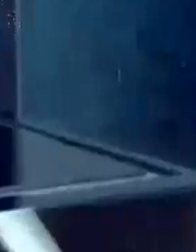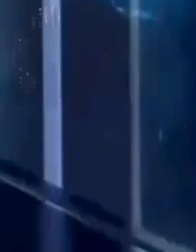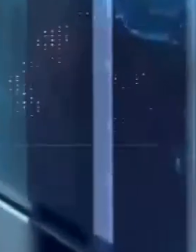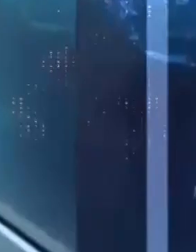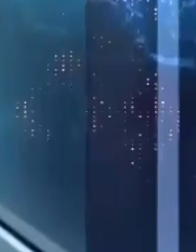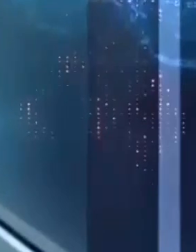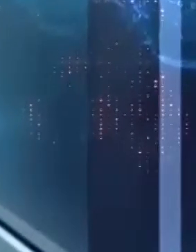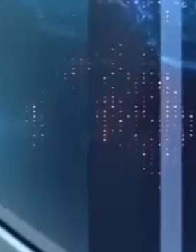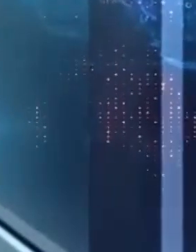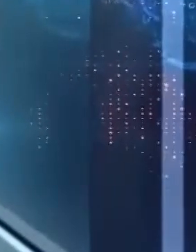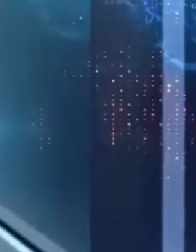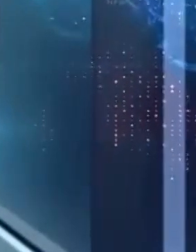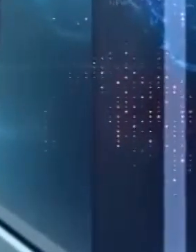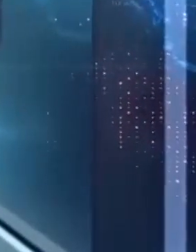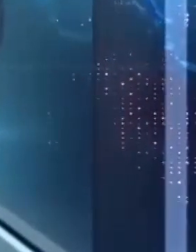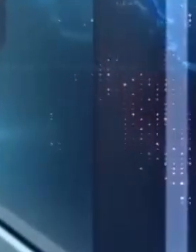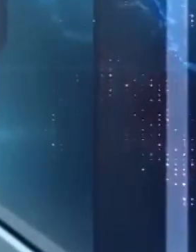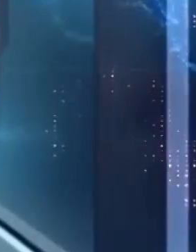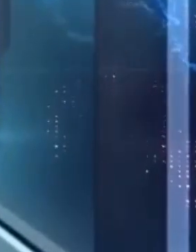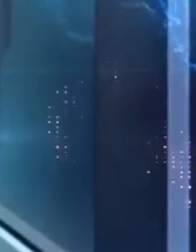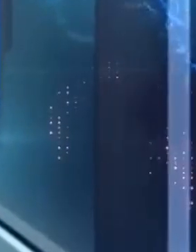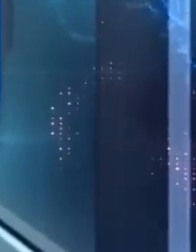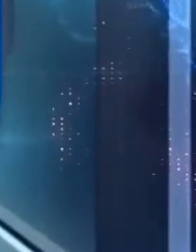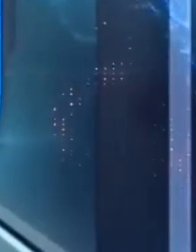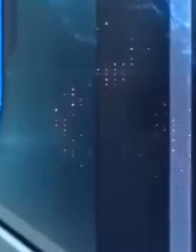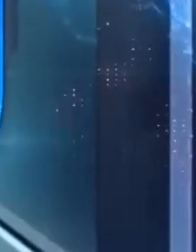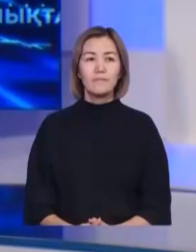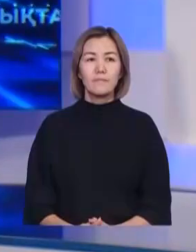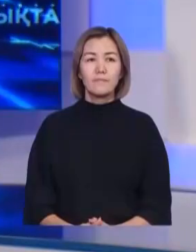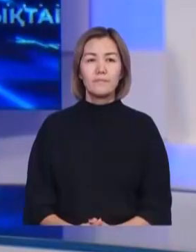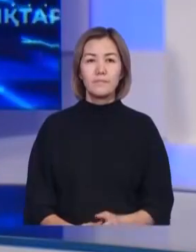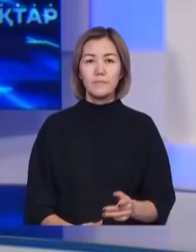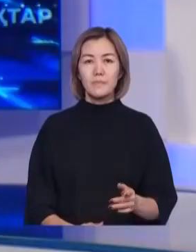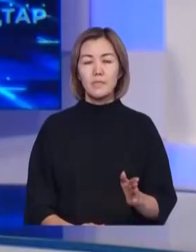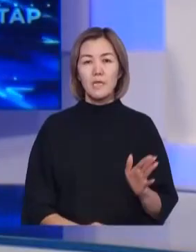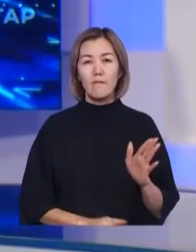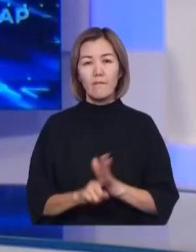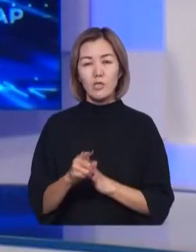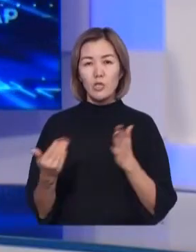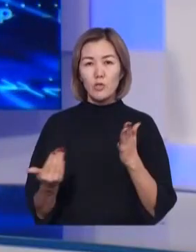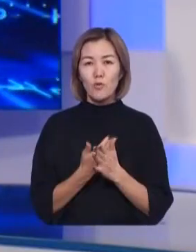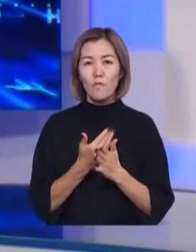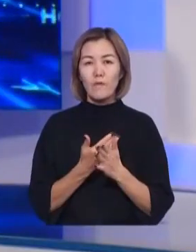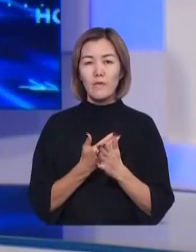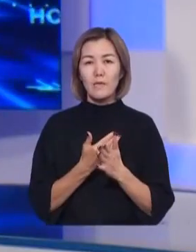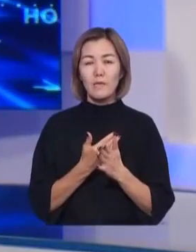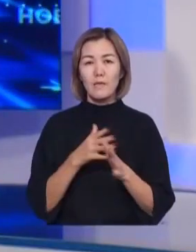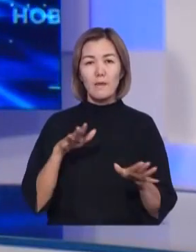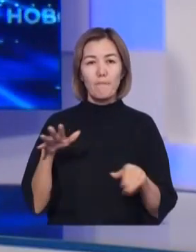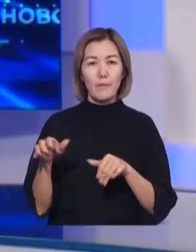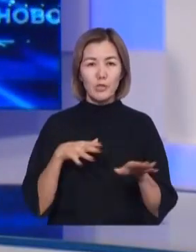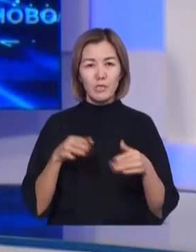затрат телеканал Алматинская область вышел новый вид мошенничества